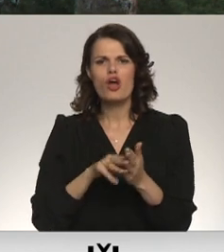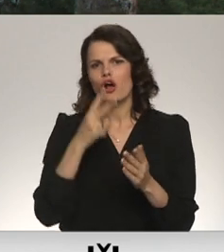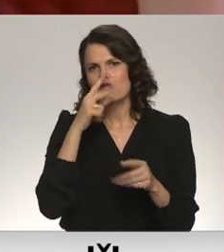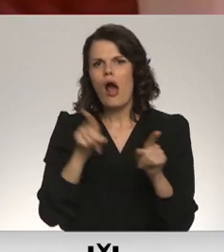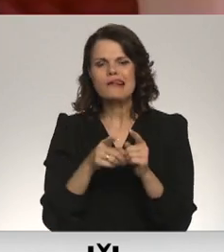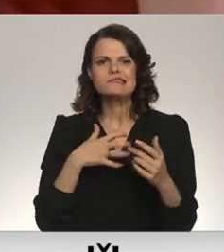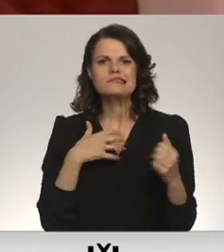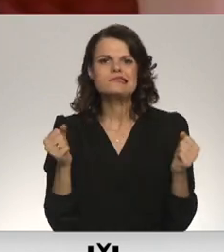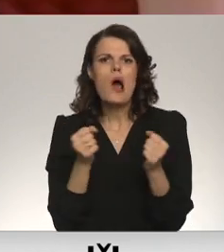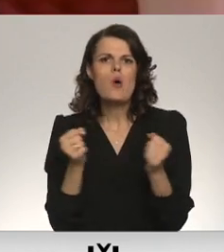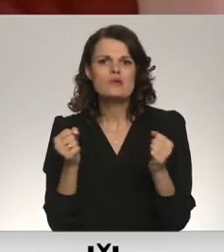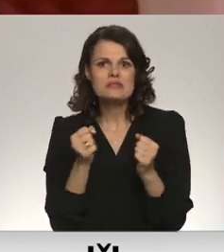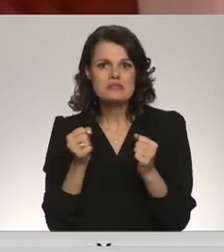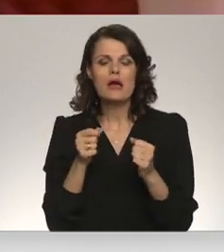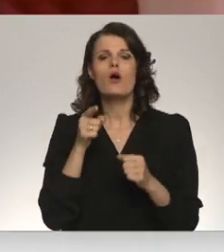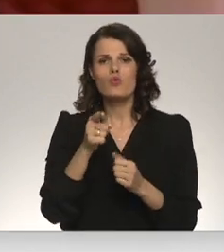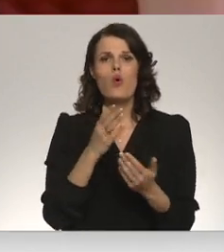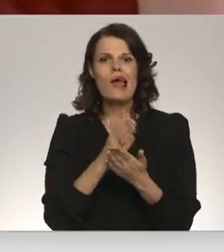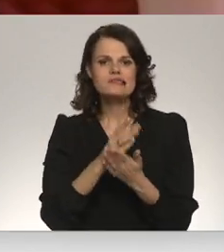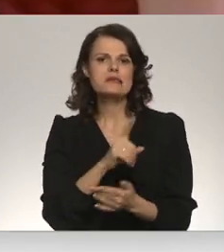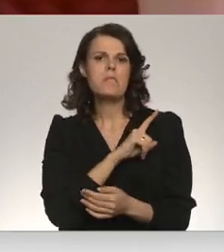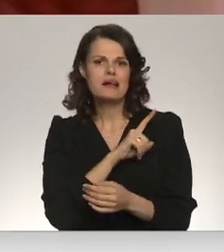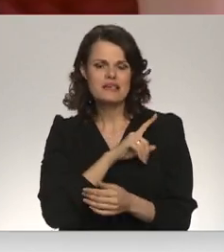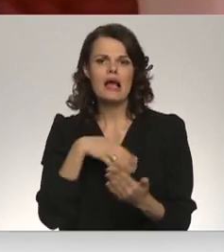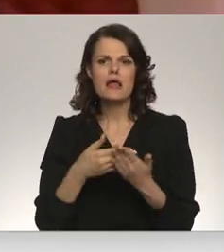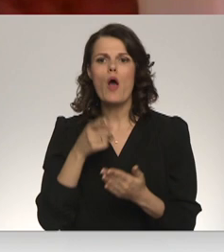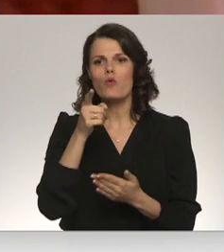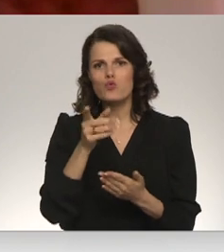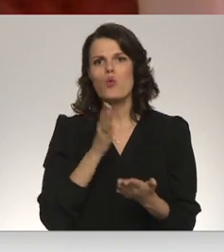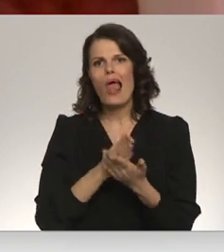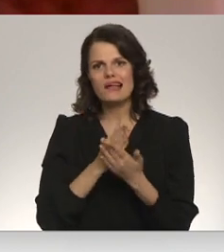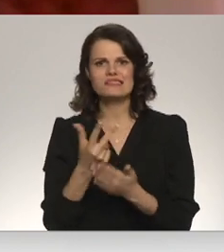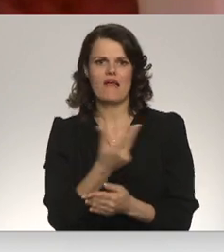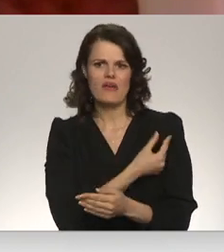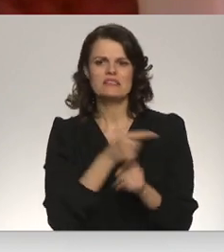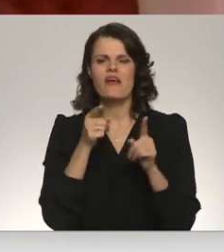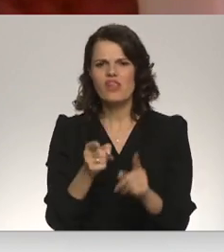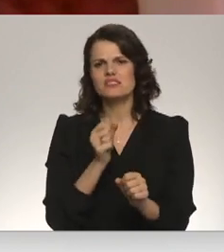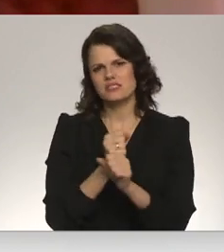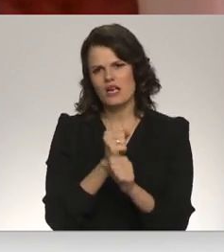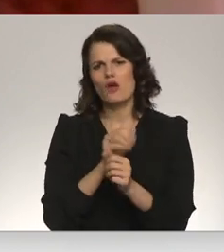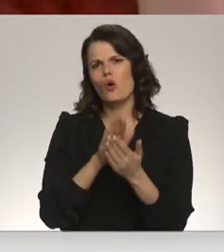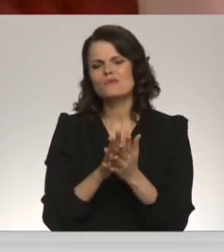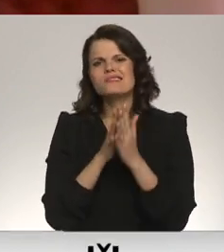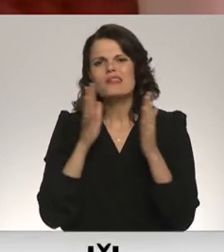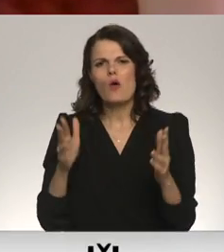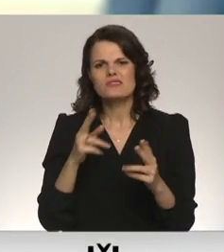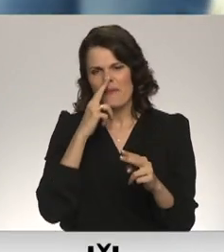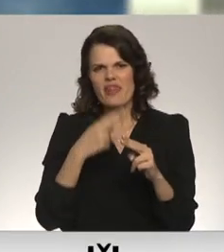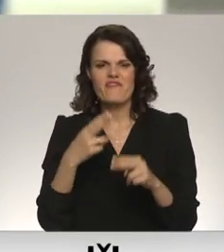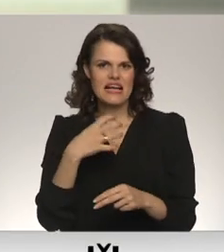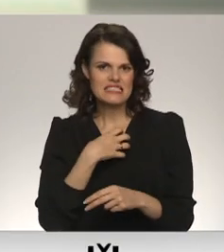saaugstēšanās. Tu esi pasargāts, ja tu esi vakcinēts, un tas īstenībā darbojas uz ļoti daudzām infekcijas